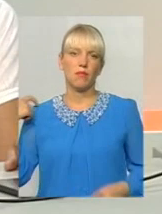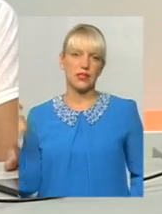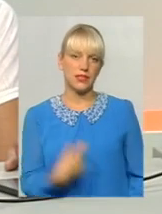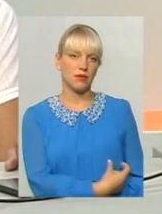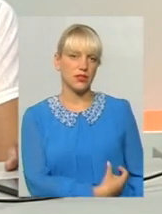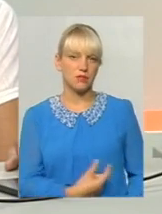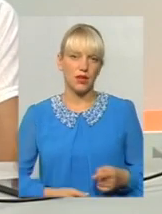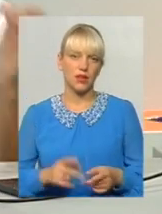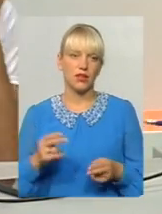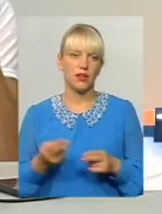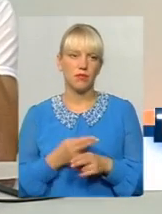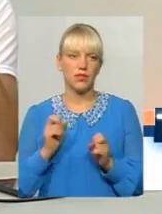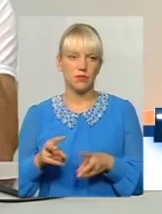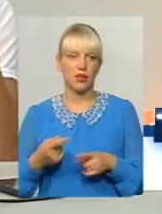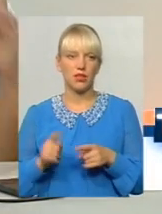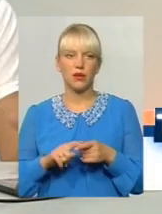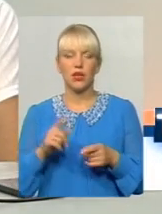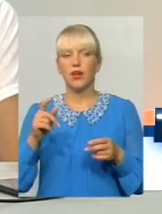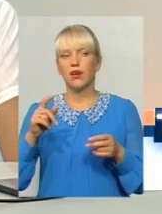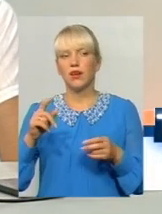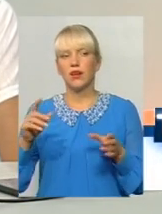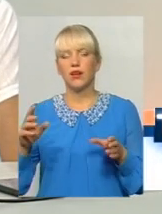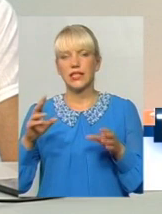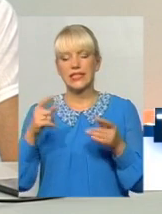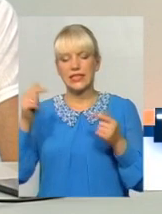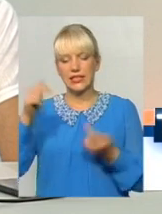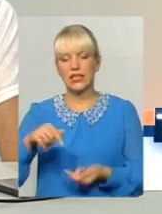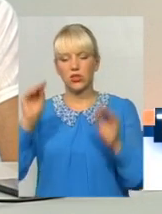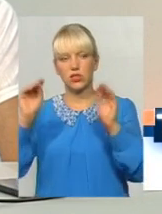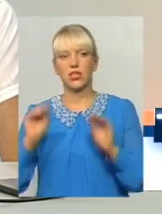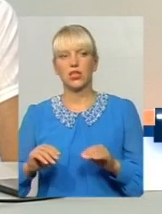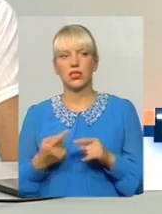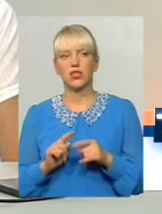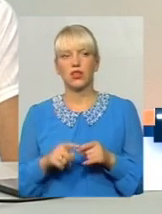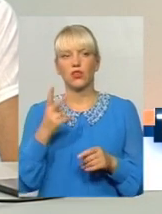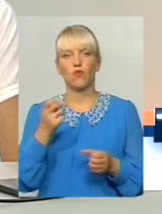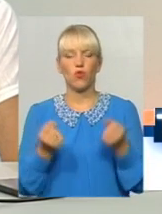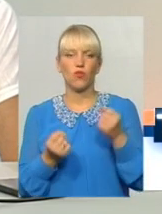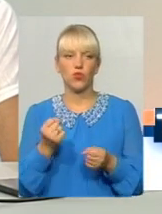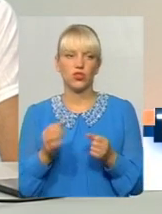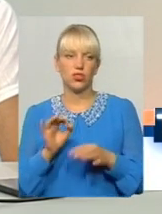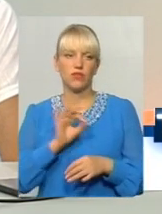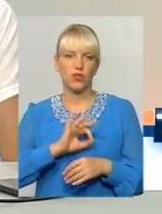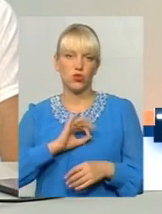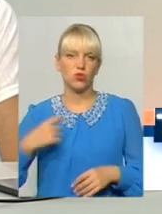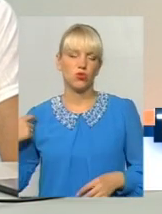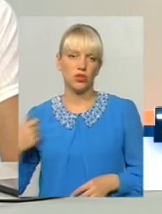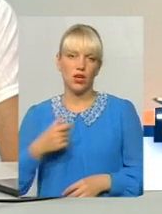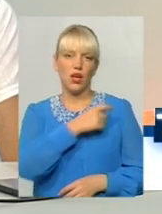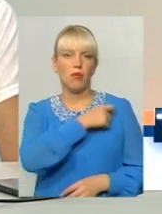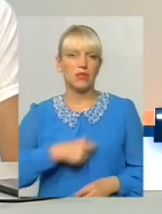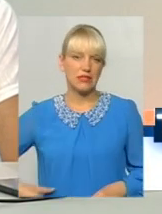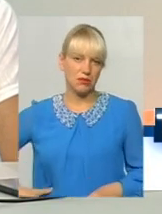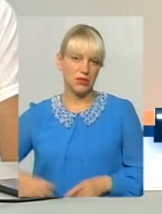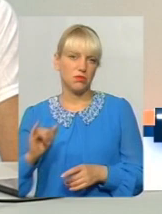Згідно статистики, яку пробували ми спільно з громадськими організаціями, 2 з 10 взагалі водіїв використовують пасок безпеки. І тут неважливо,